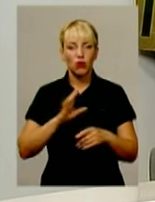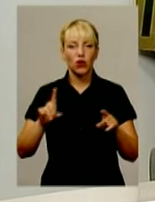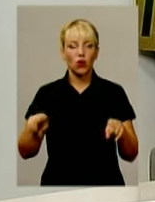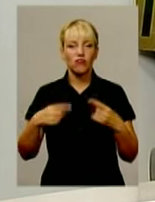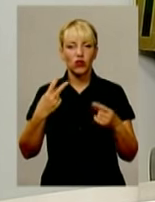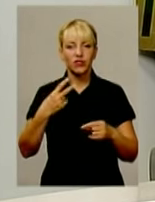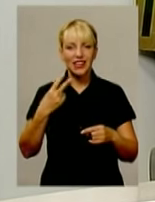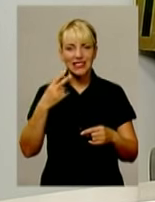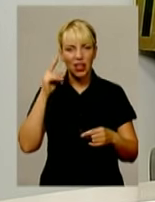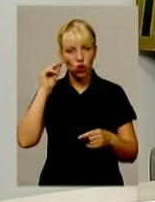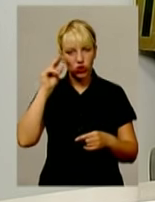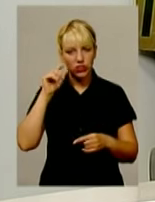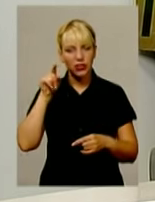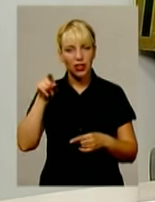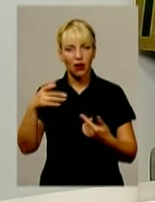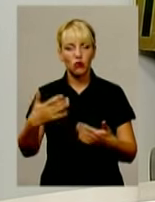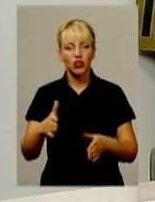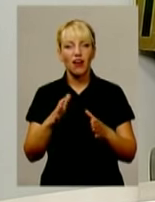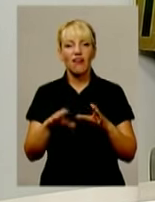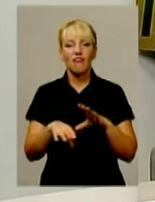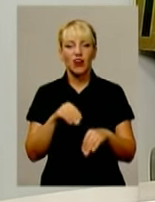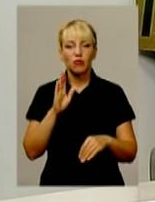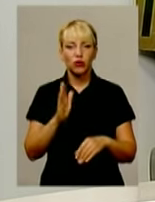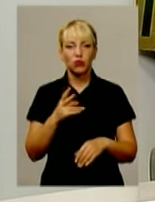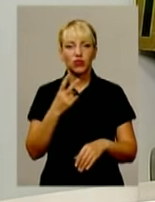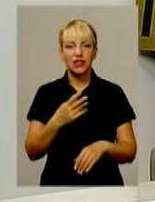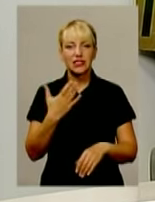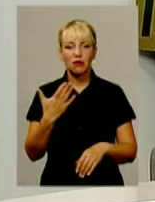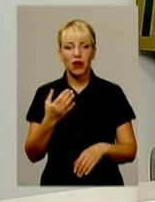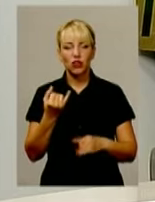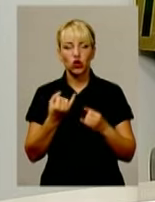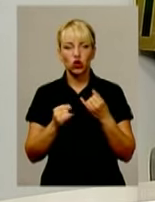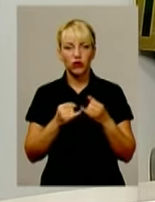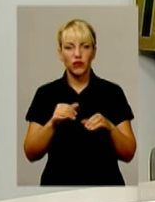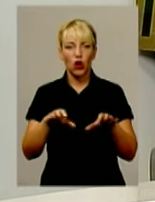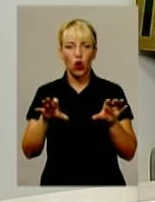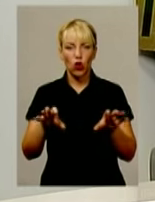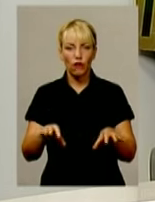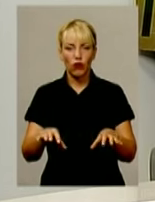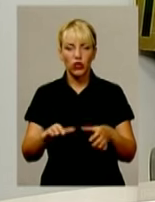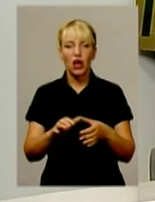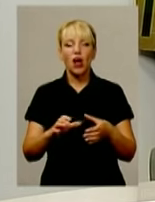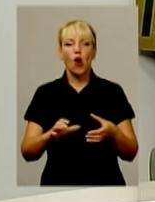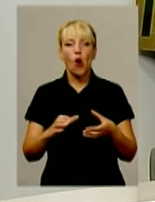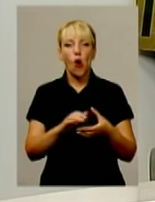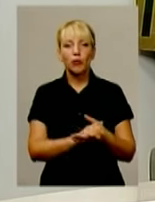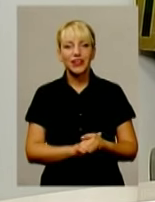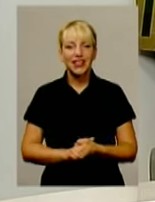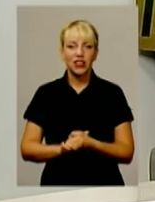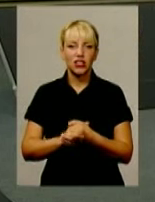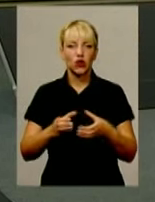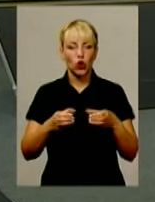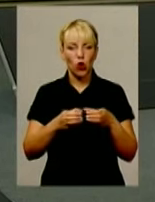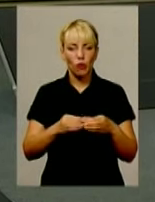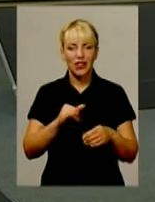числа, там уже вибори відбудуться 25 жовтня голови об'єднаної громади і депутатів об'єднаної